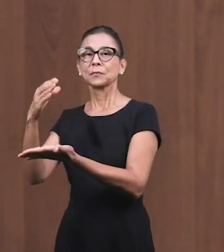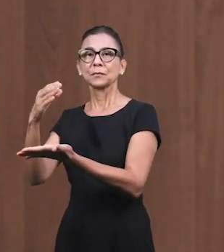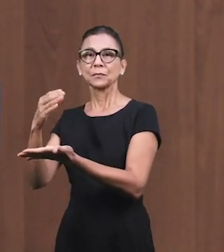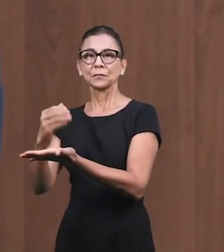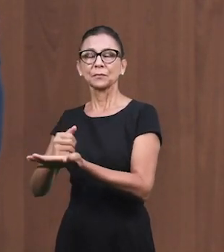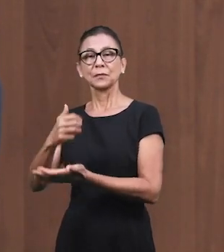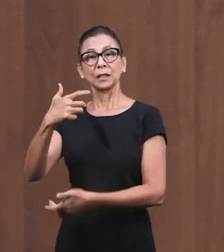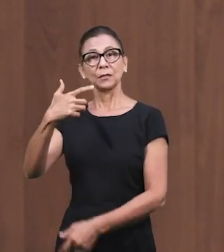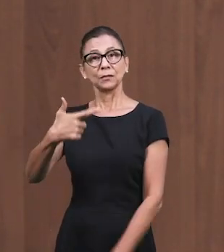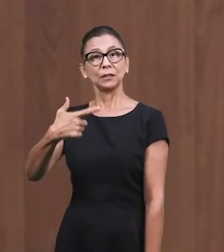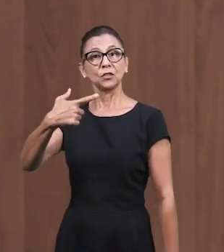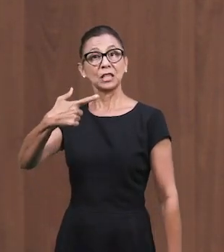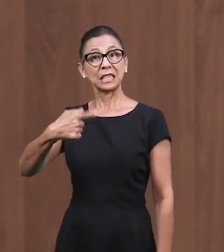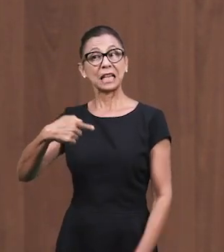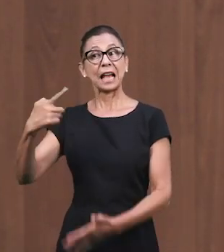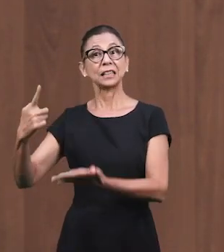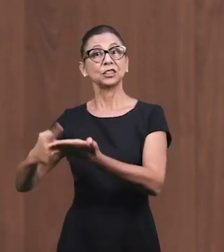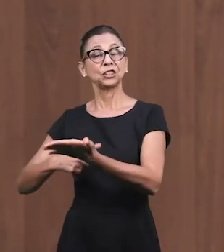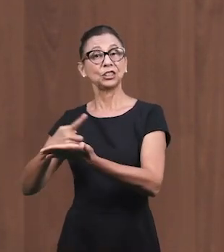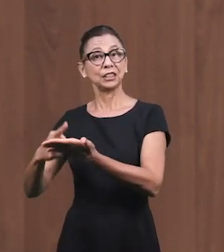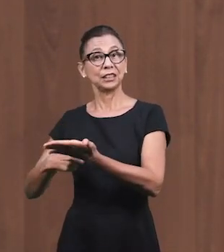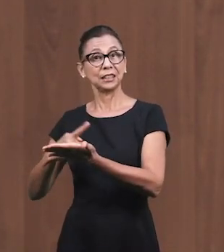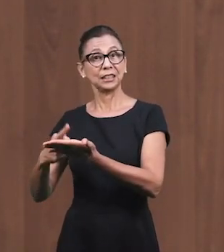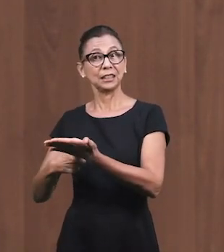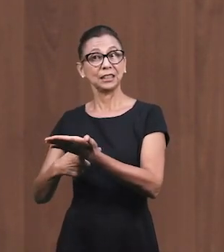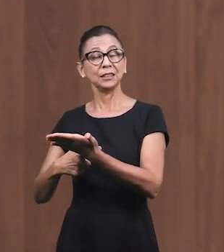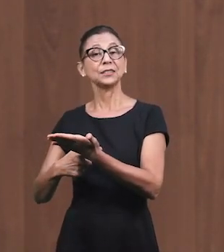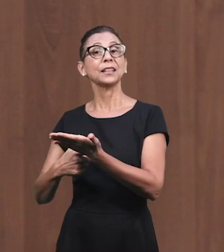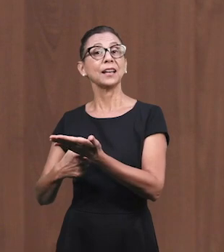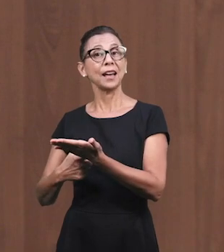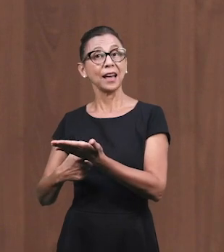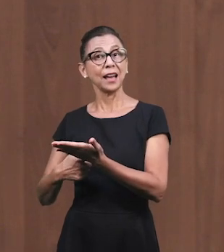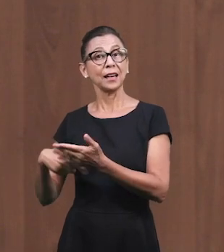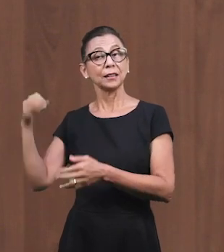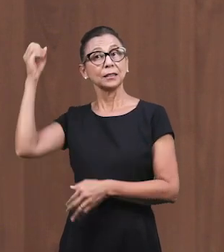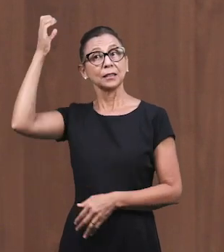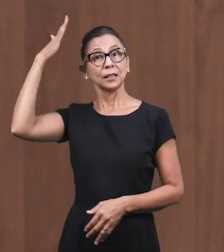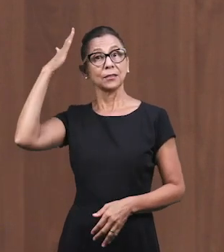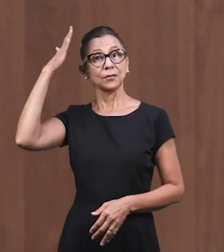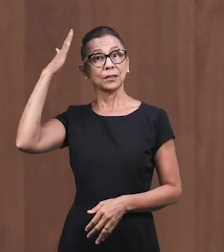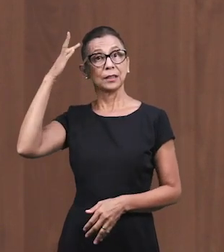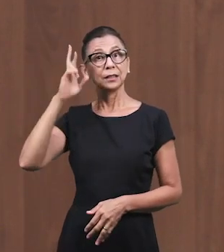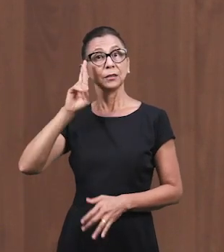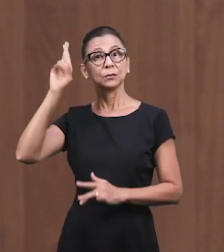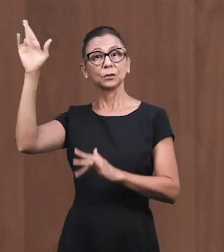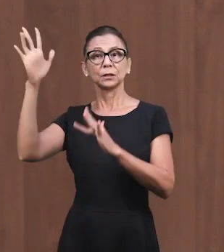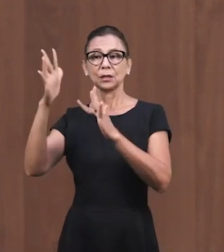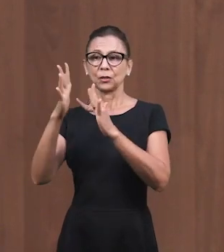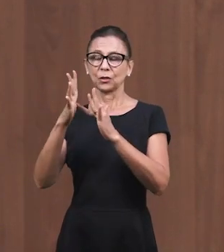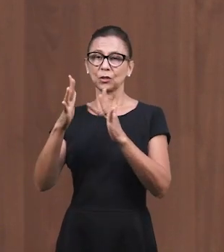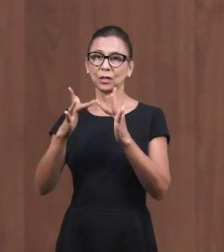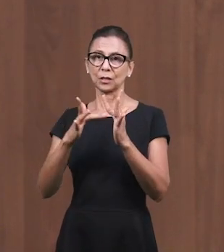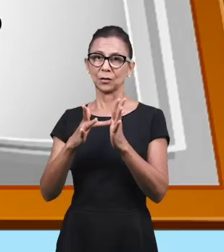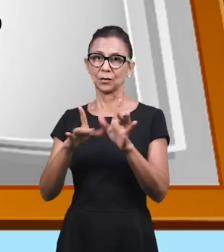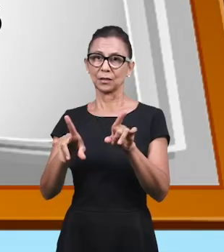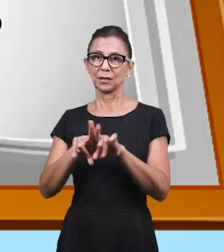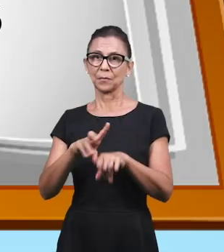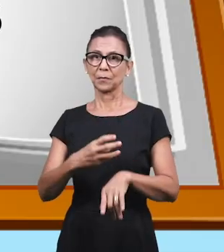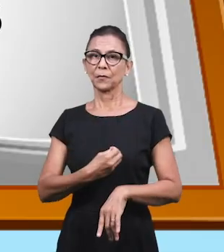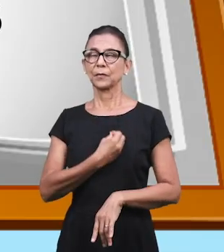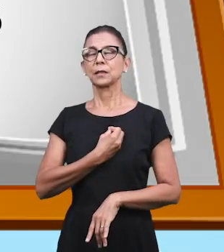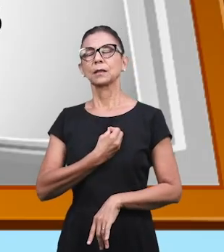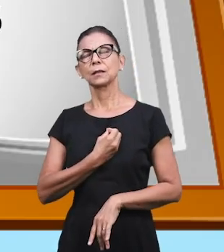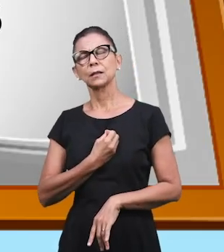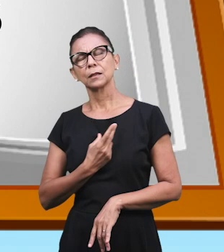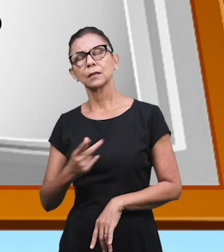Testament, avec 27 livres qui révèlent le Seigneur Jésus et la